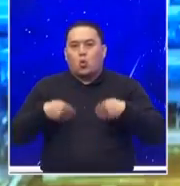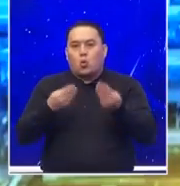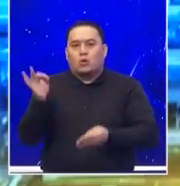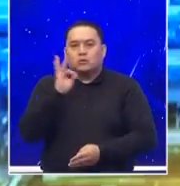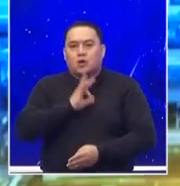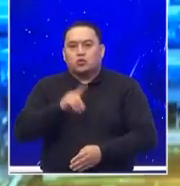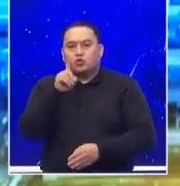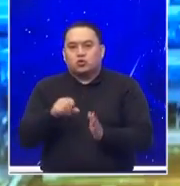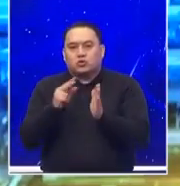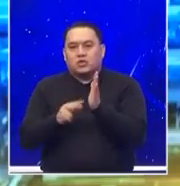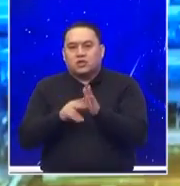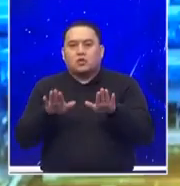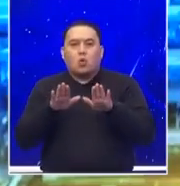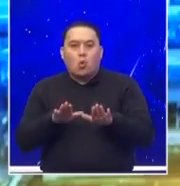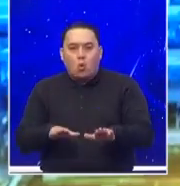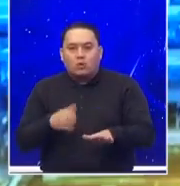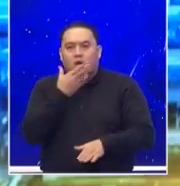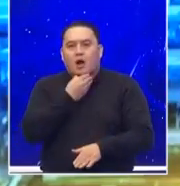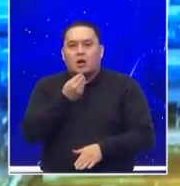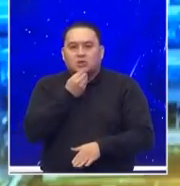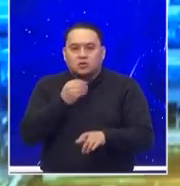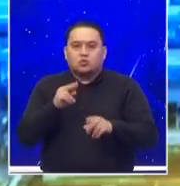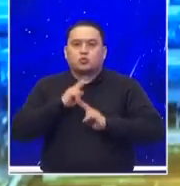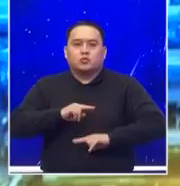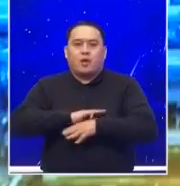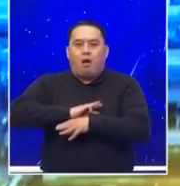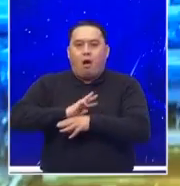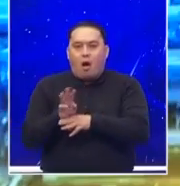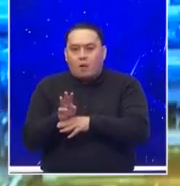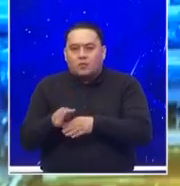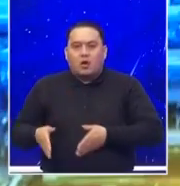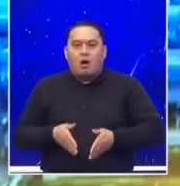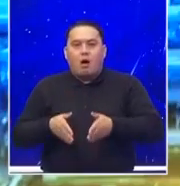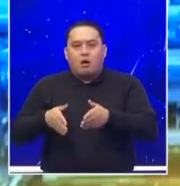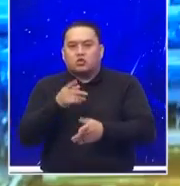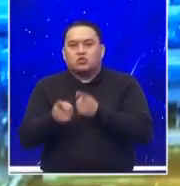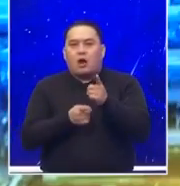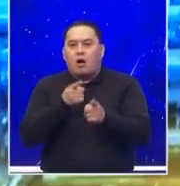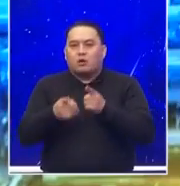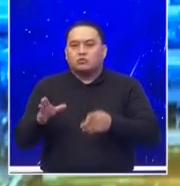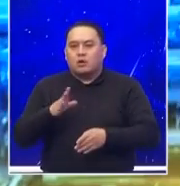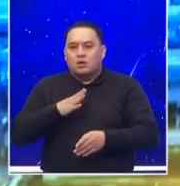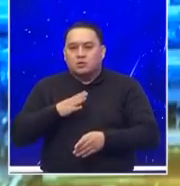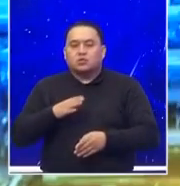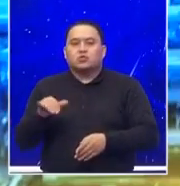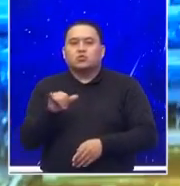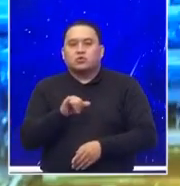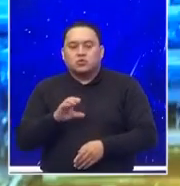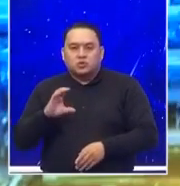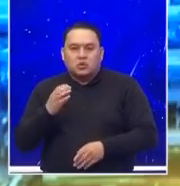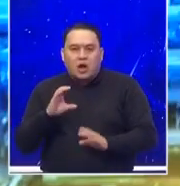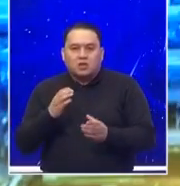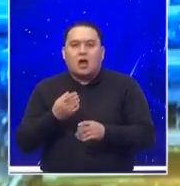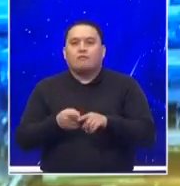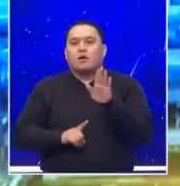берілді. 180 орындық келбетті келіскен нысан жұмыспен қамтудың жол картасы аясында жаңартылған. Сәрсенбінің сәтінде